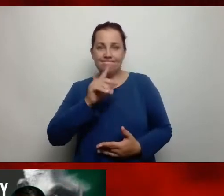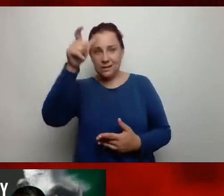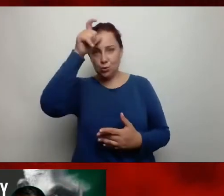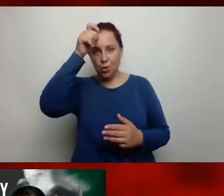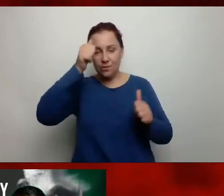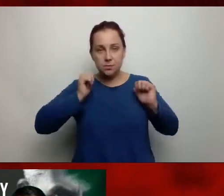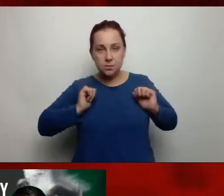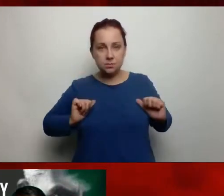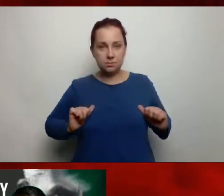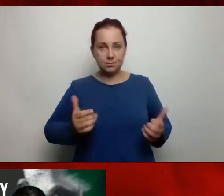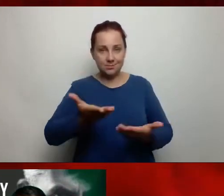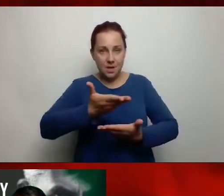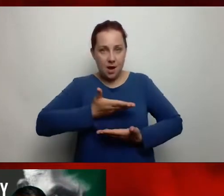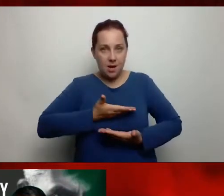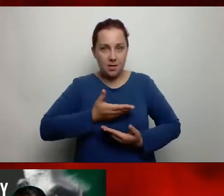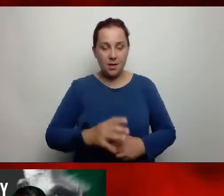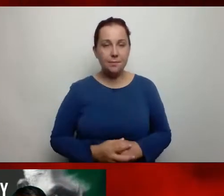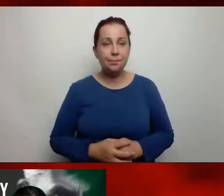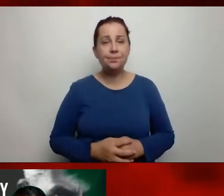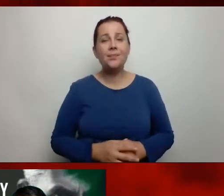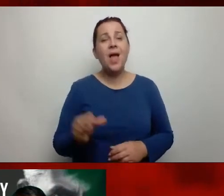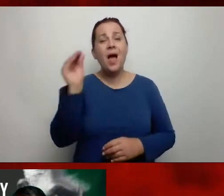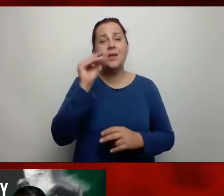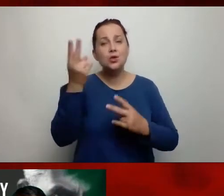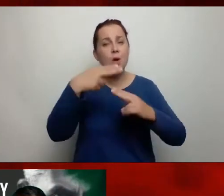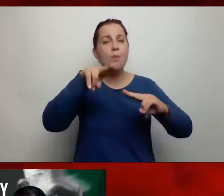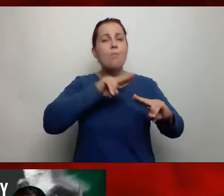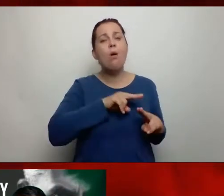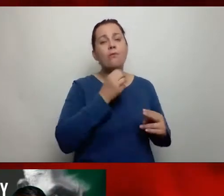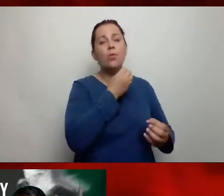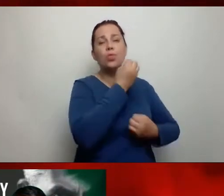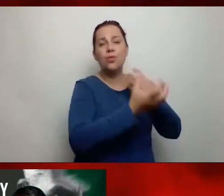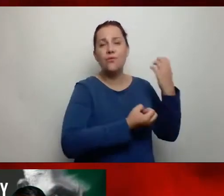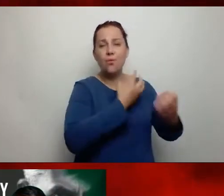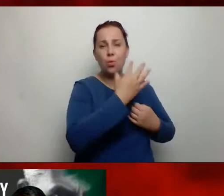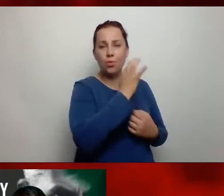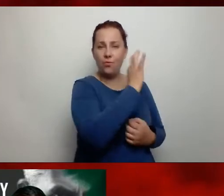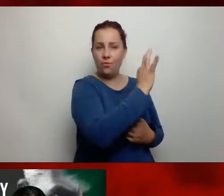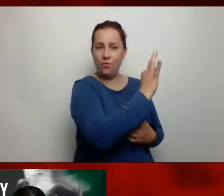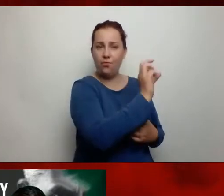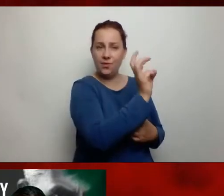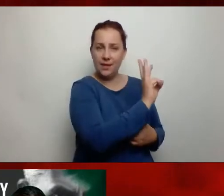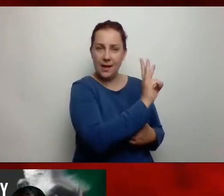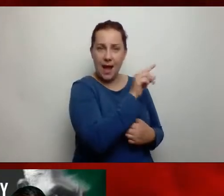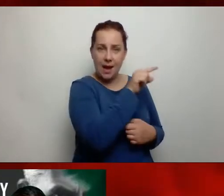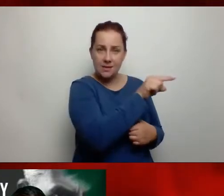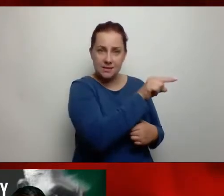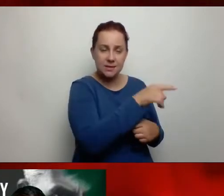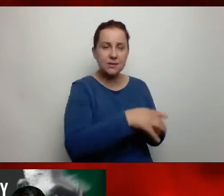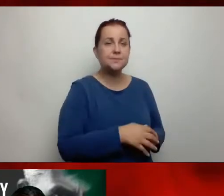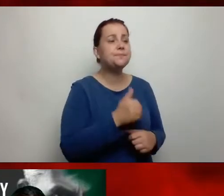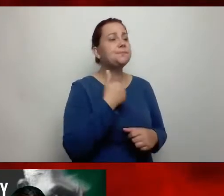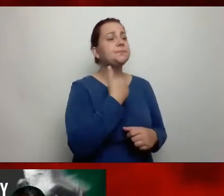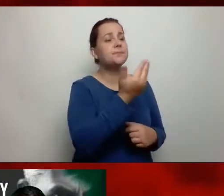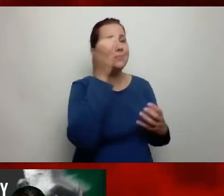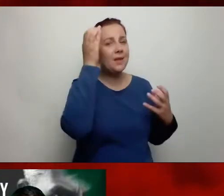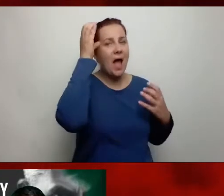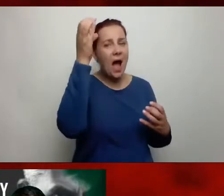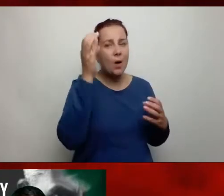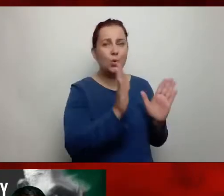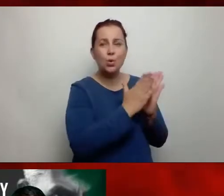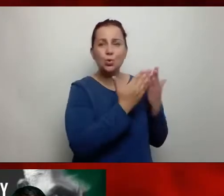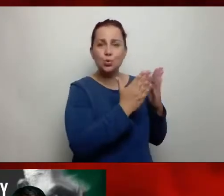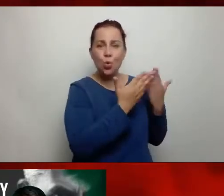człowiekowi towarzyszy. A jeszcze wracając do twórczości, Witkacy był autorem takiej